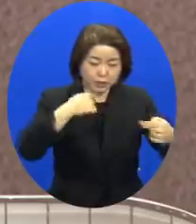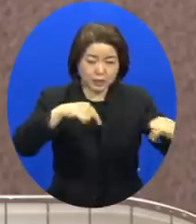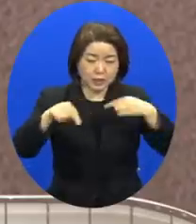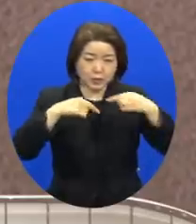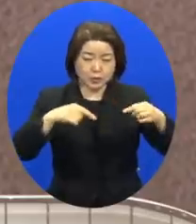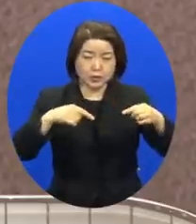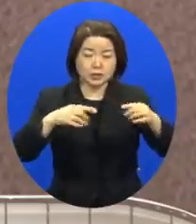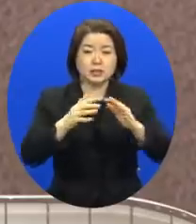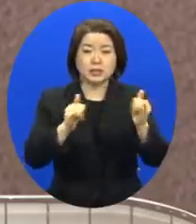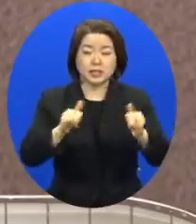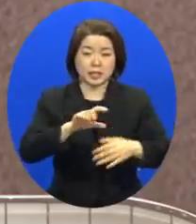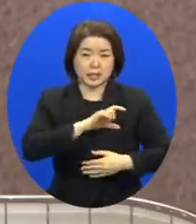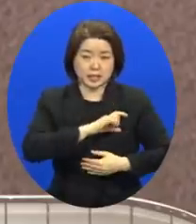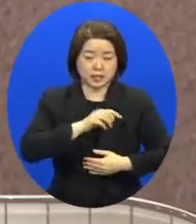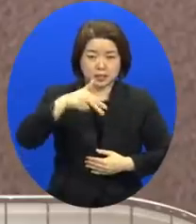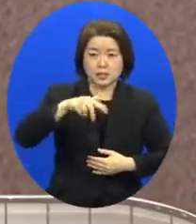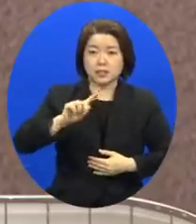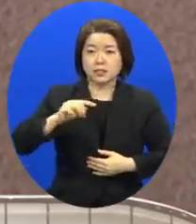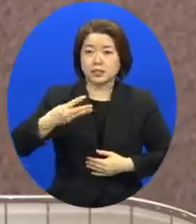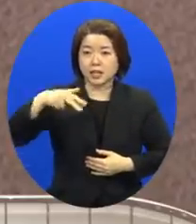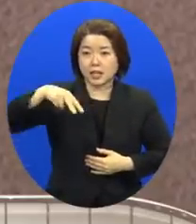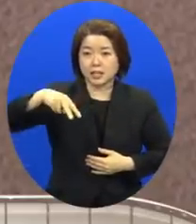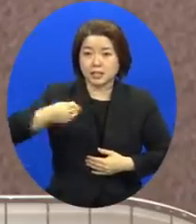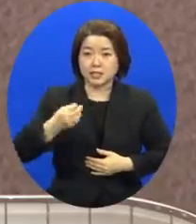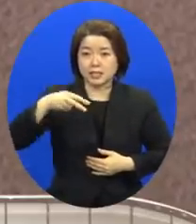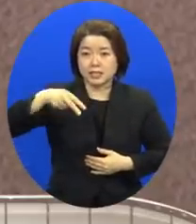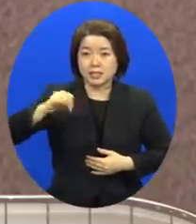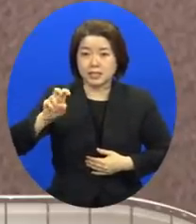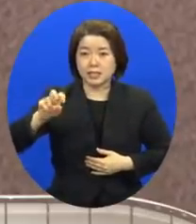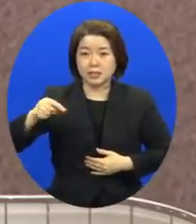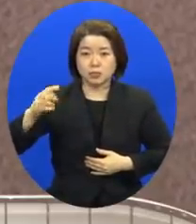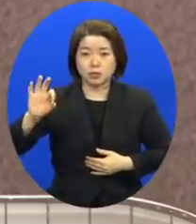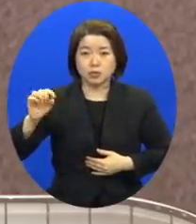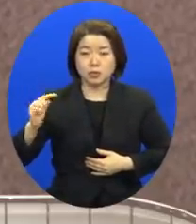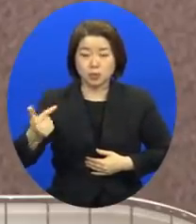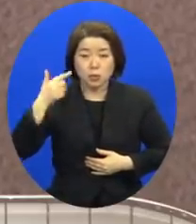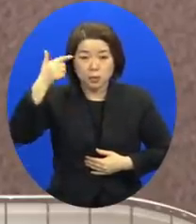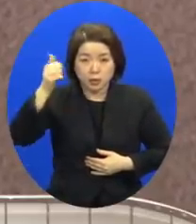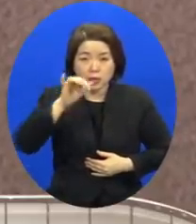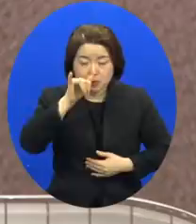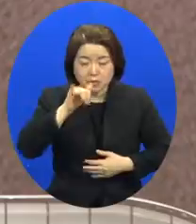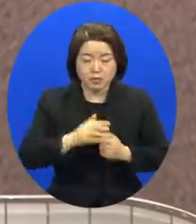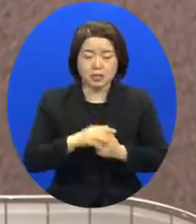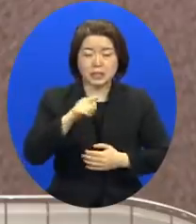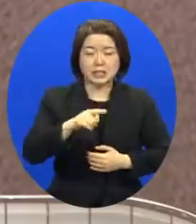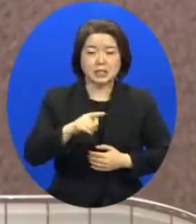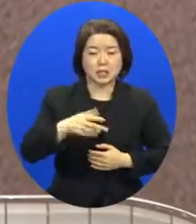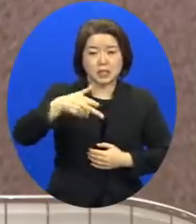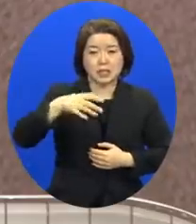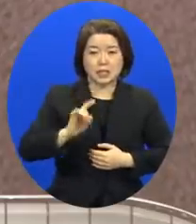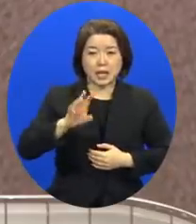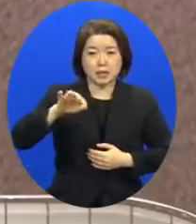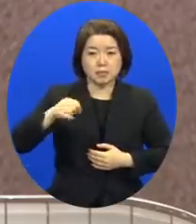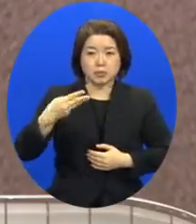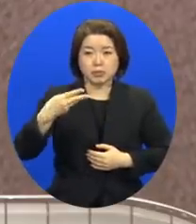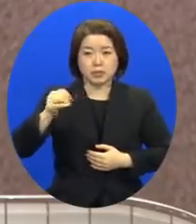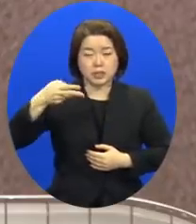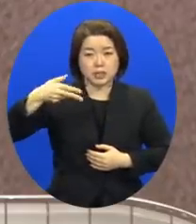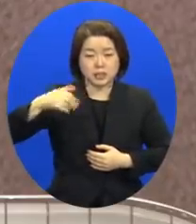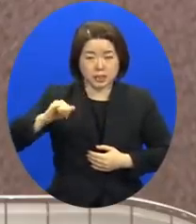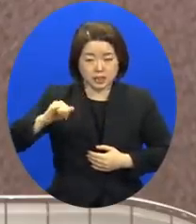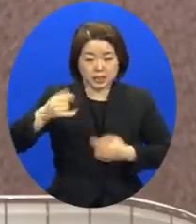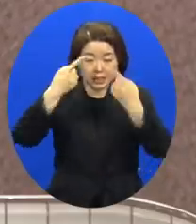시므온 목사님이 계십니다 그런 캠브리지 대학의 성 3의 교회 담임 목사님